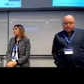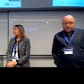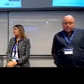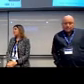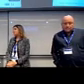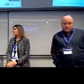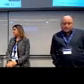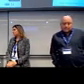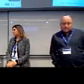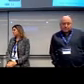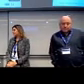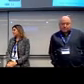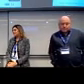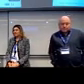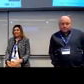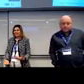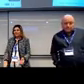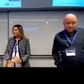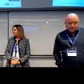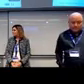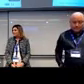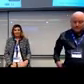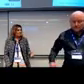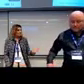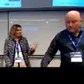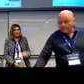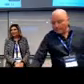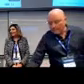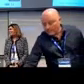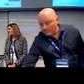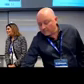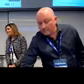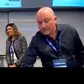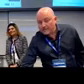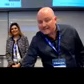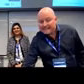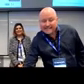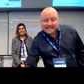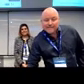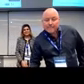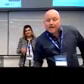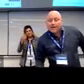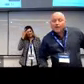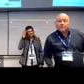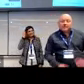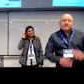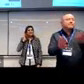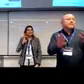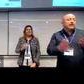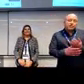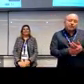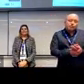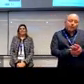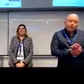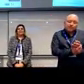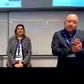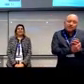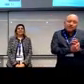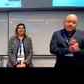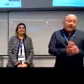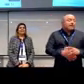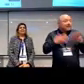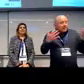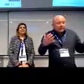vie quotidienne des entreprises. Maintenant, je cède la parole à Yves. Merci. Donc, l'objectif pédagogique du